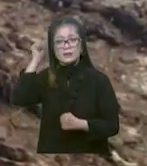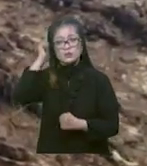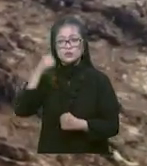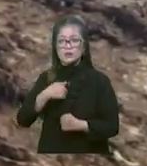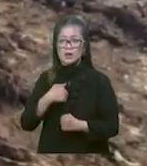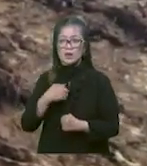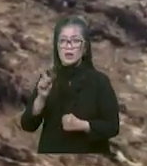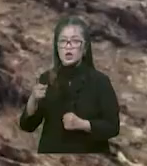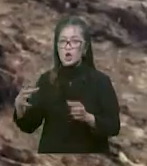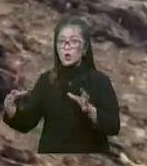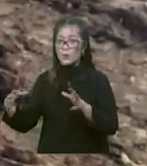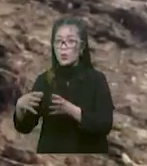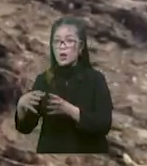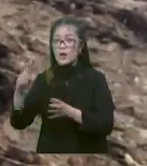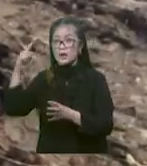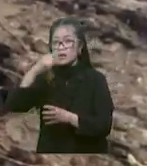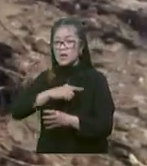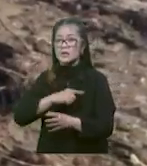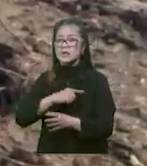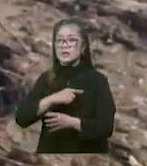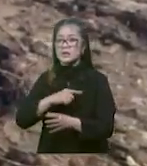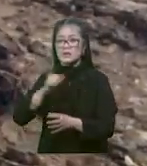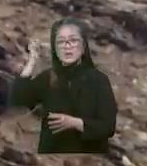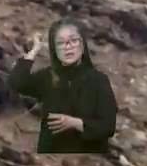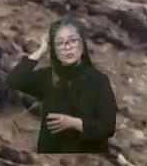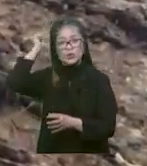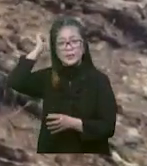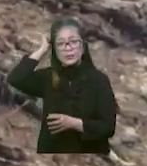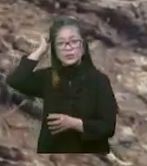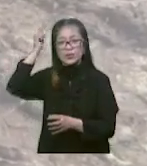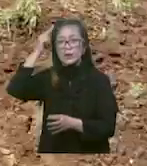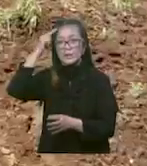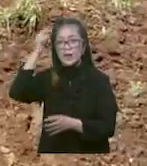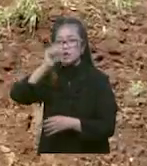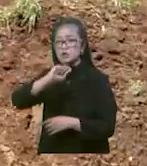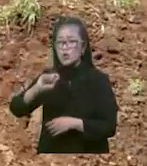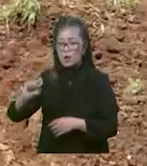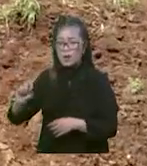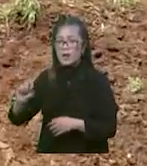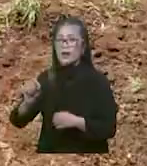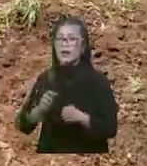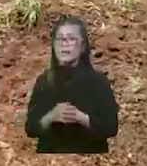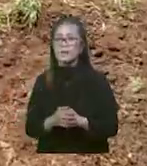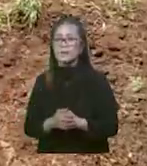rombongan kepala-kepala. Ada berapa emang orang memang? Di dalamnya itu ada 8 orang.